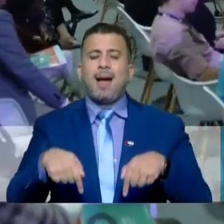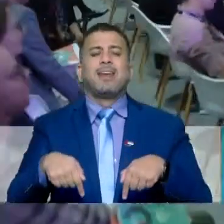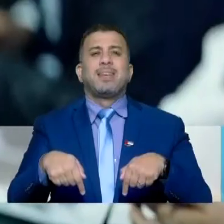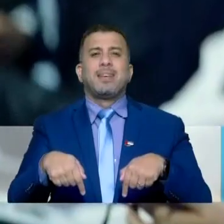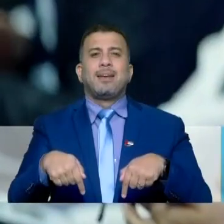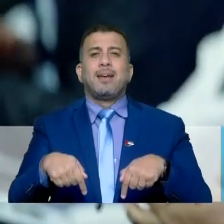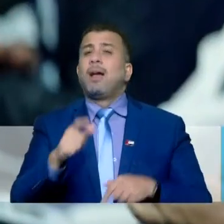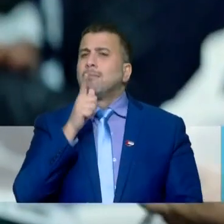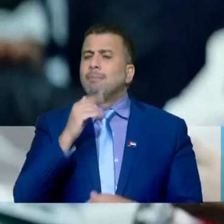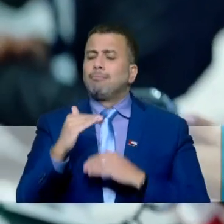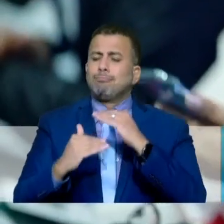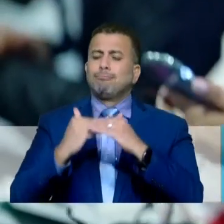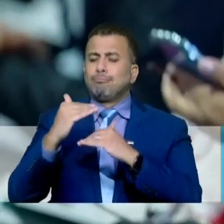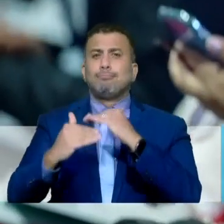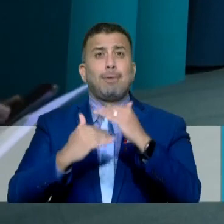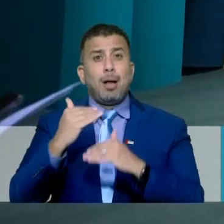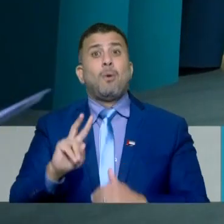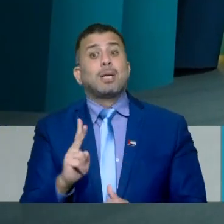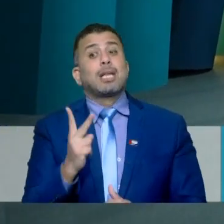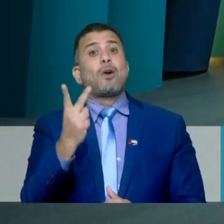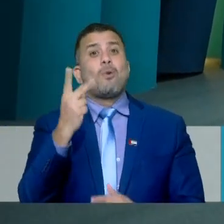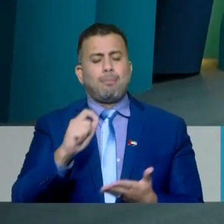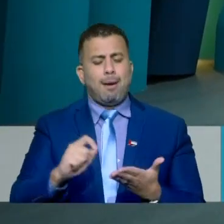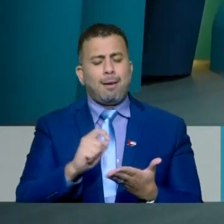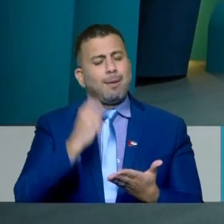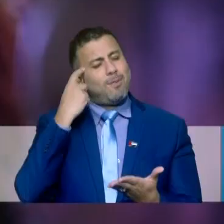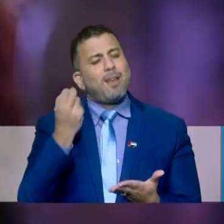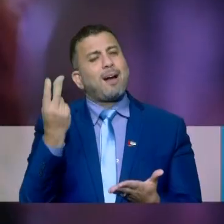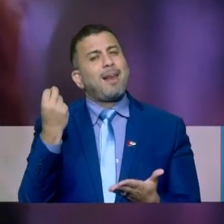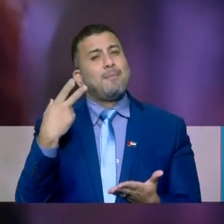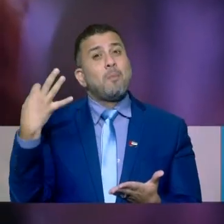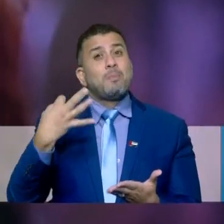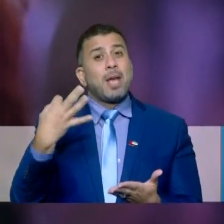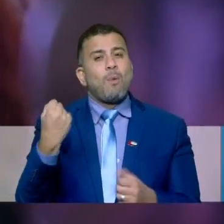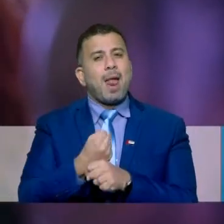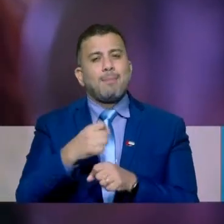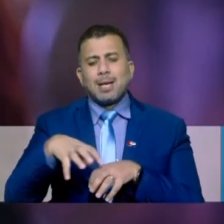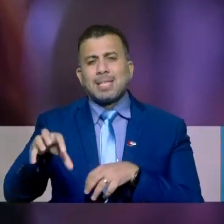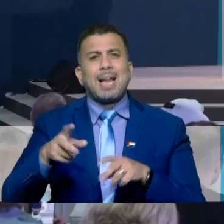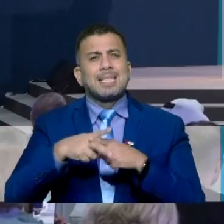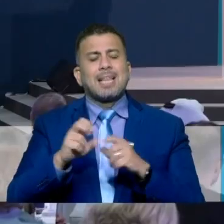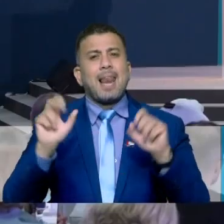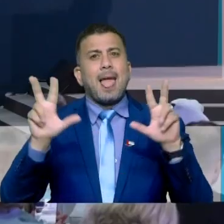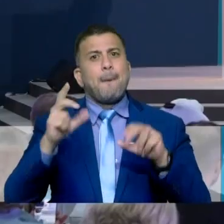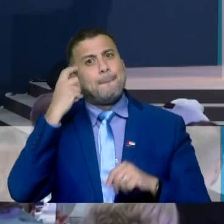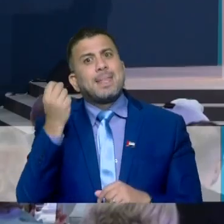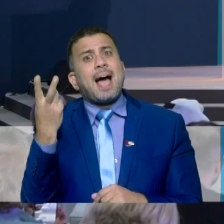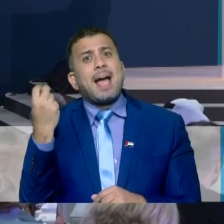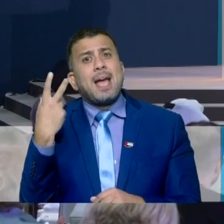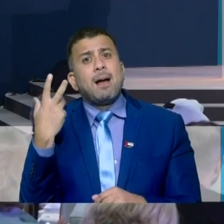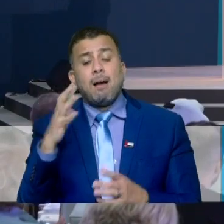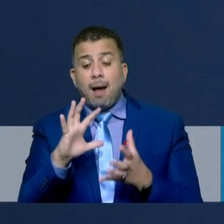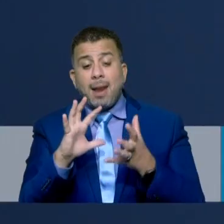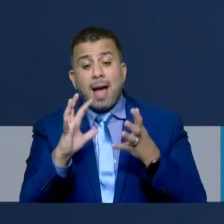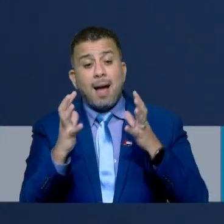وستنمو هذه المنصه وتتطور باقلام وافكار المبدعين والعاملين في قطاع الصناعه الابداعيه من